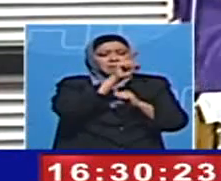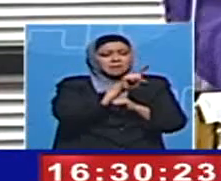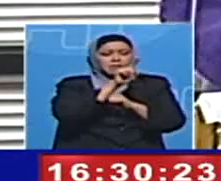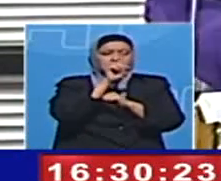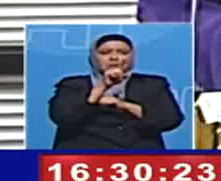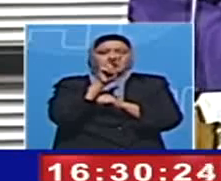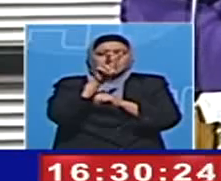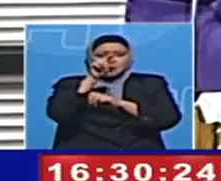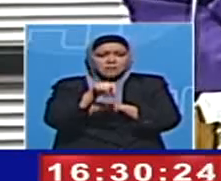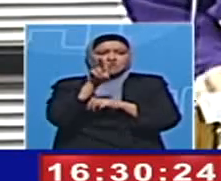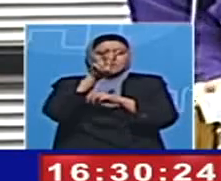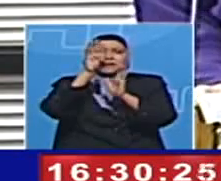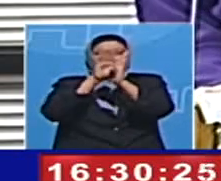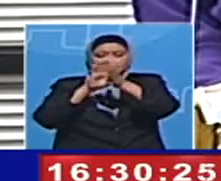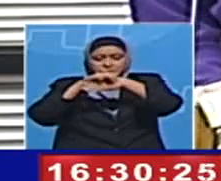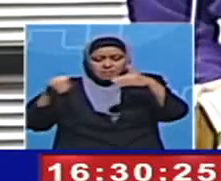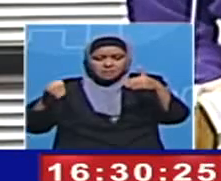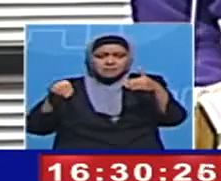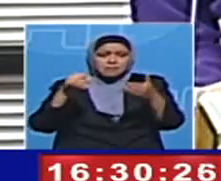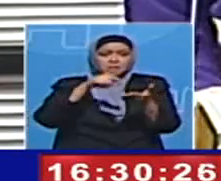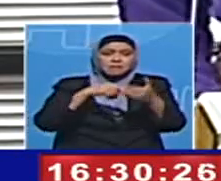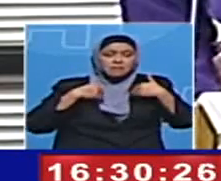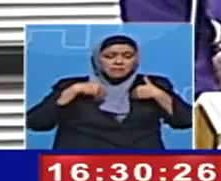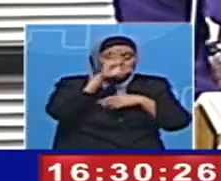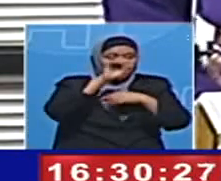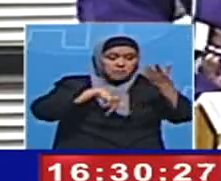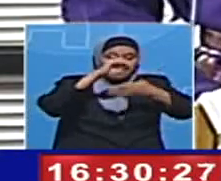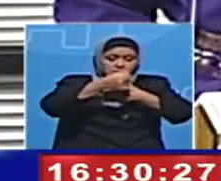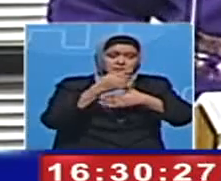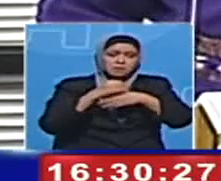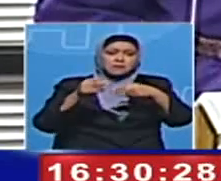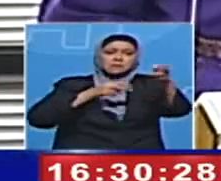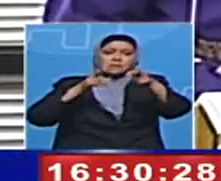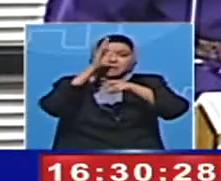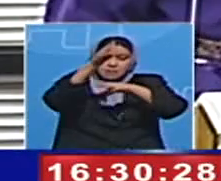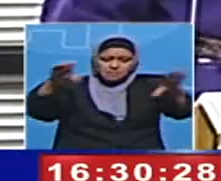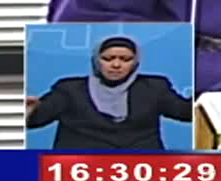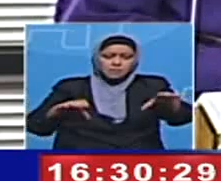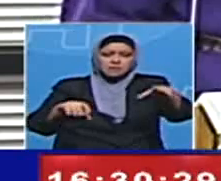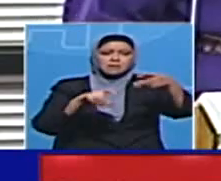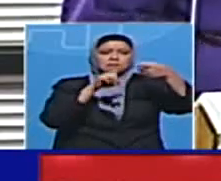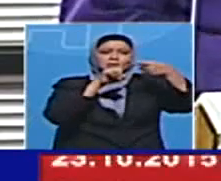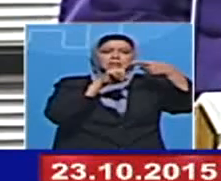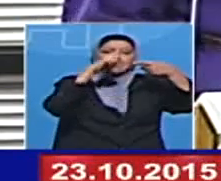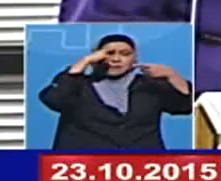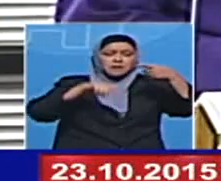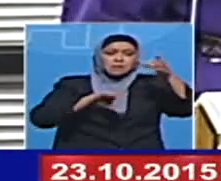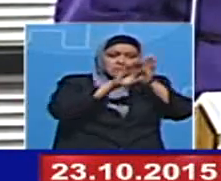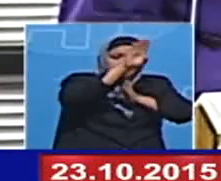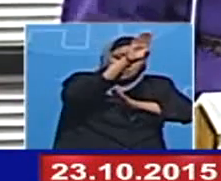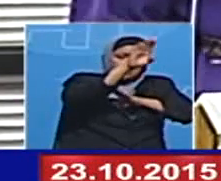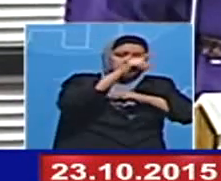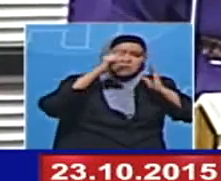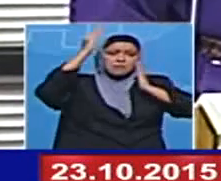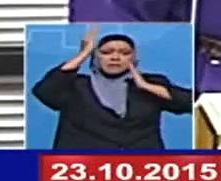dengan dalam langkah ini terdapat sembilan projek dan inisiatif yang akan dilaksanakan pertama membangun Malaysian